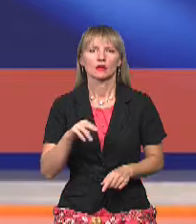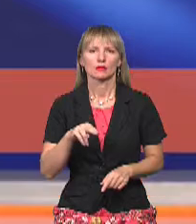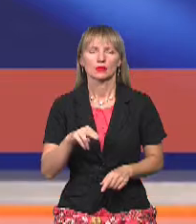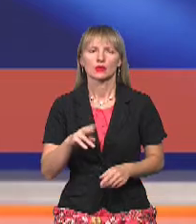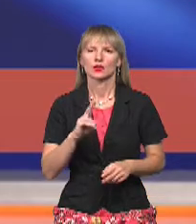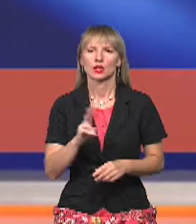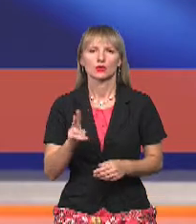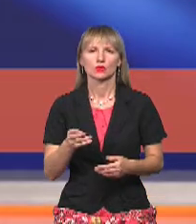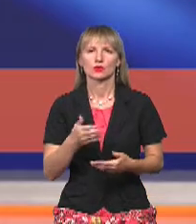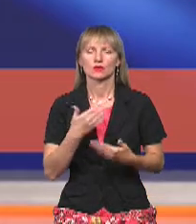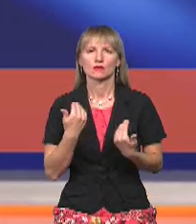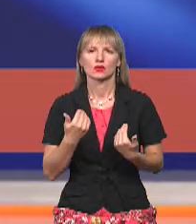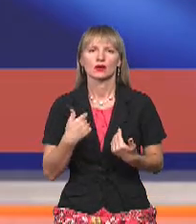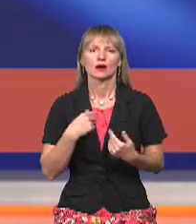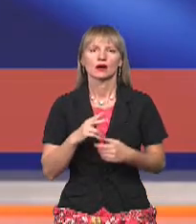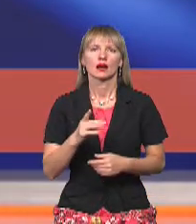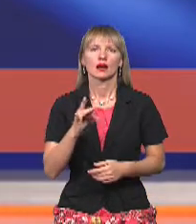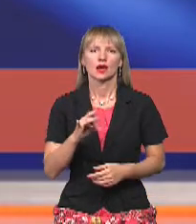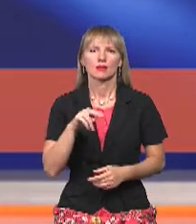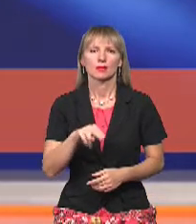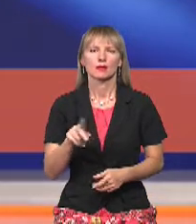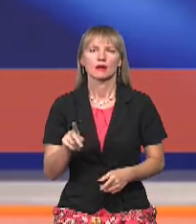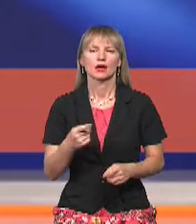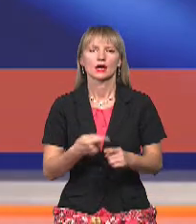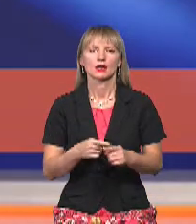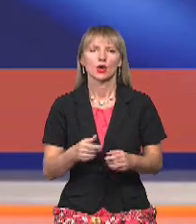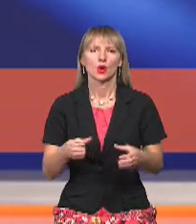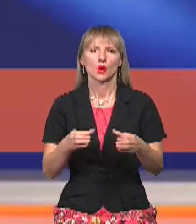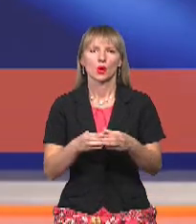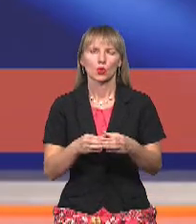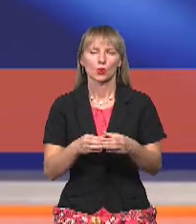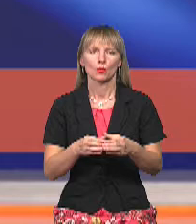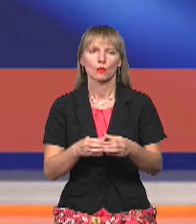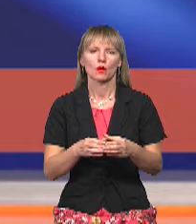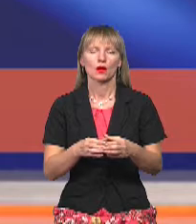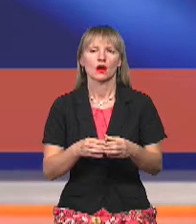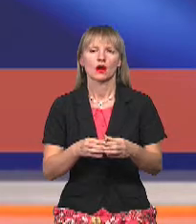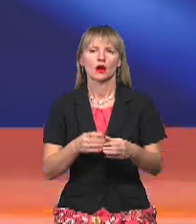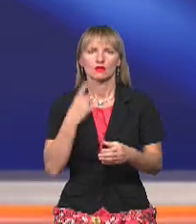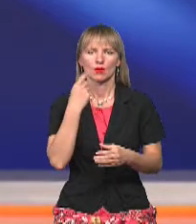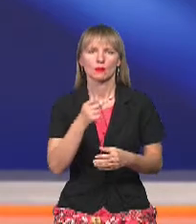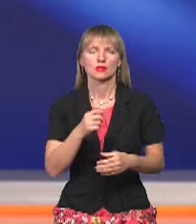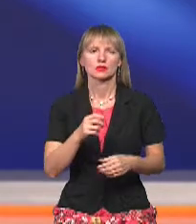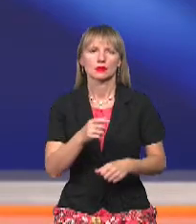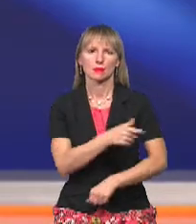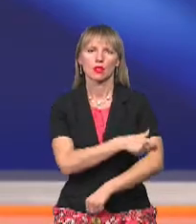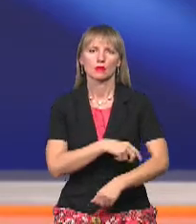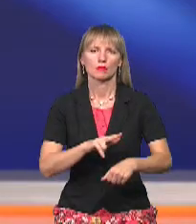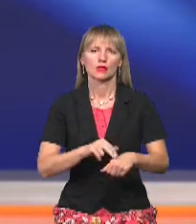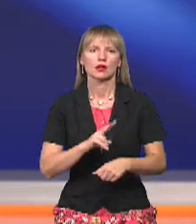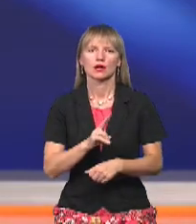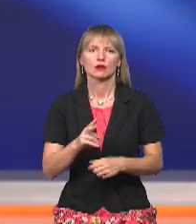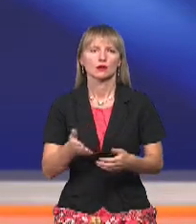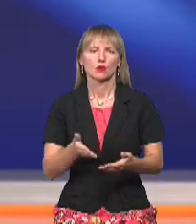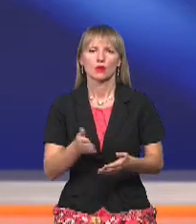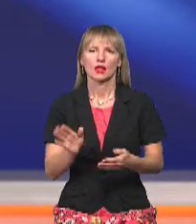відміняє. Будь ласка, розшифруйте нашим глядачам. ГРПП – це? Це група реагування патрульної поліції. Ніхто не відміняє слідчо-оперативні